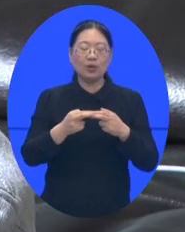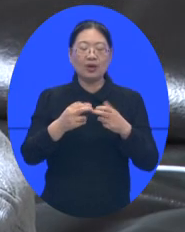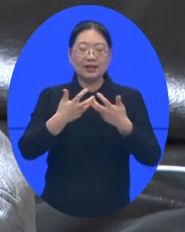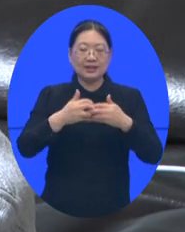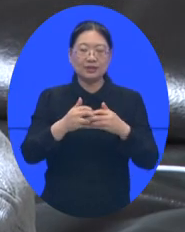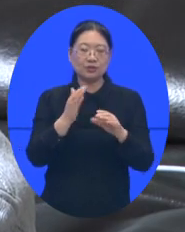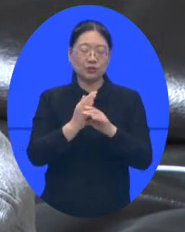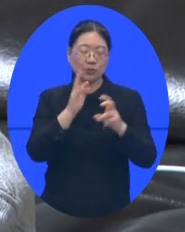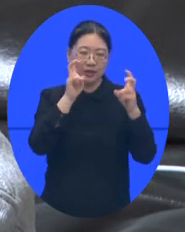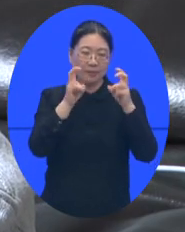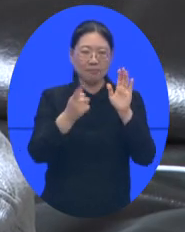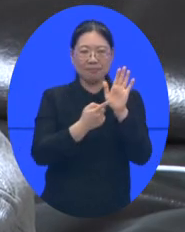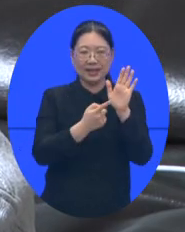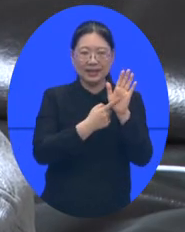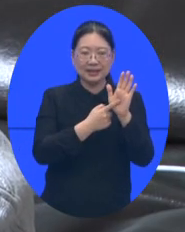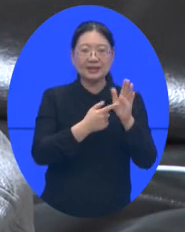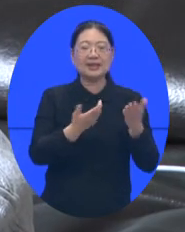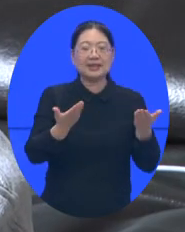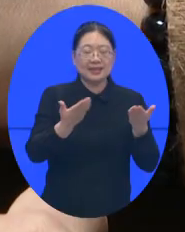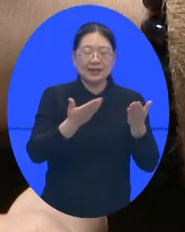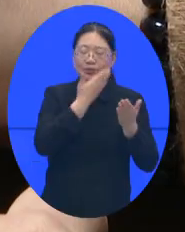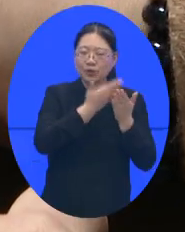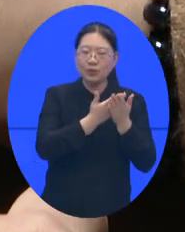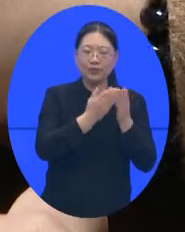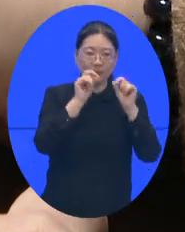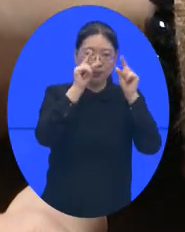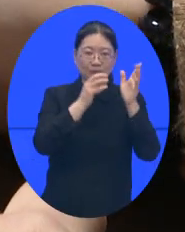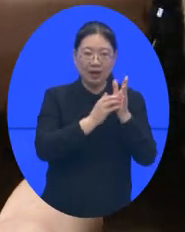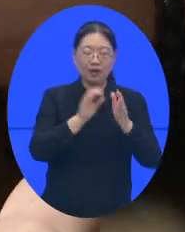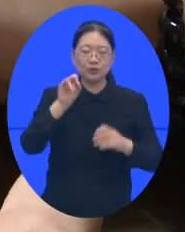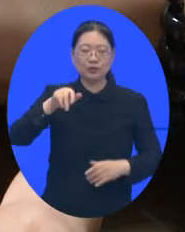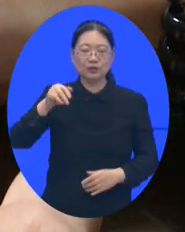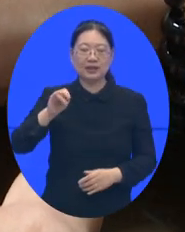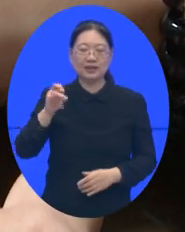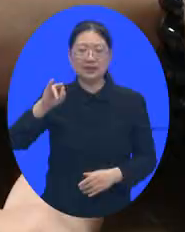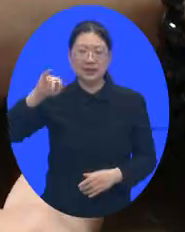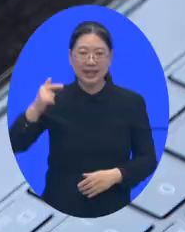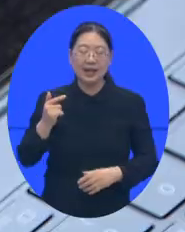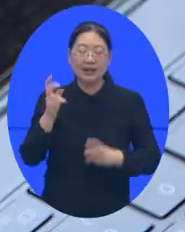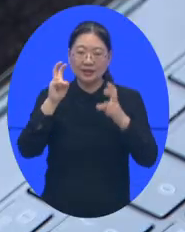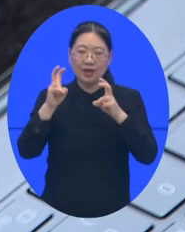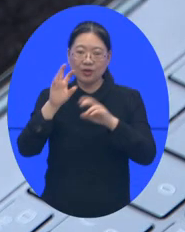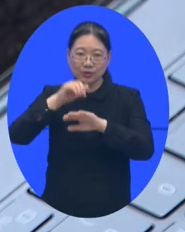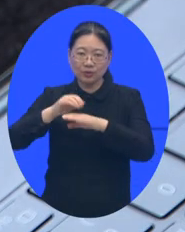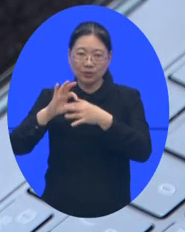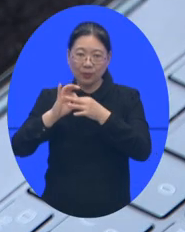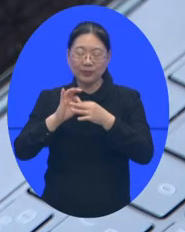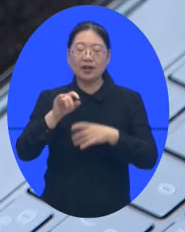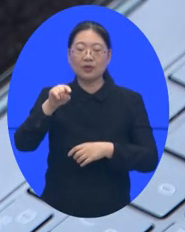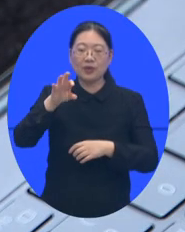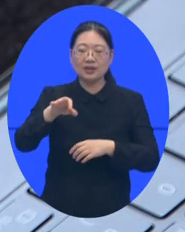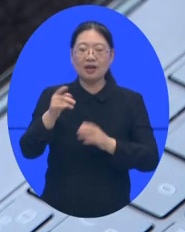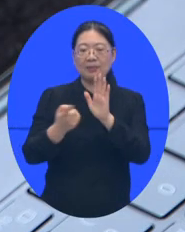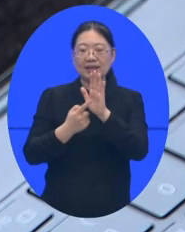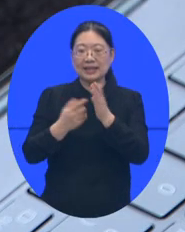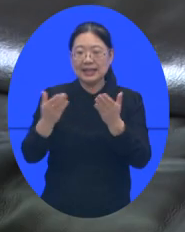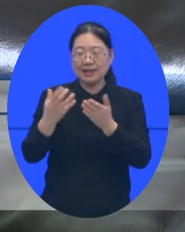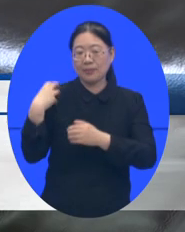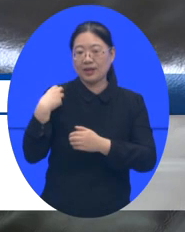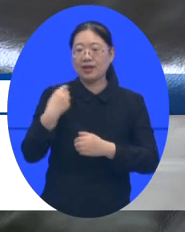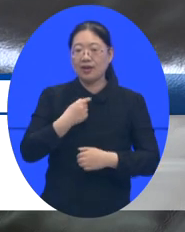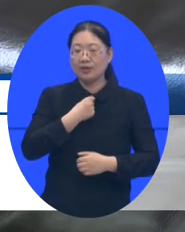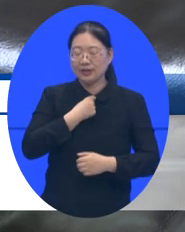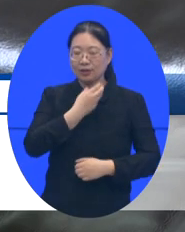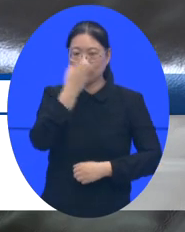기업에서는 마케팅의 중요성을 달았습니다 우즈베키스탄 기업 연수를 통해 현지에서 마케팅을 하는게 꿈입니다